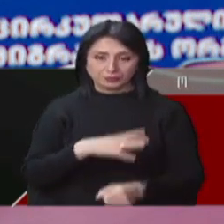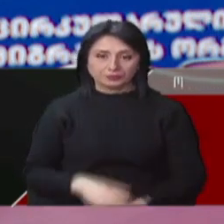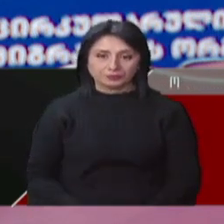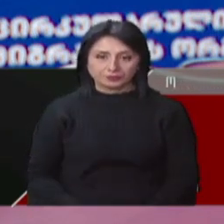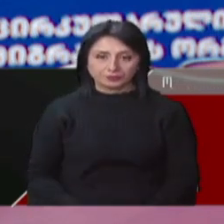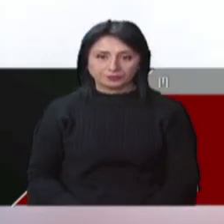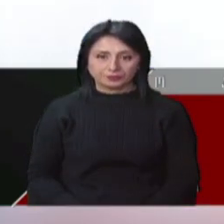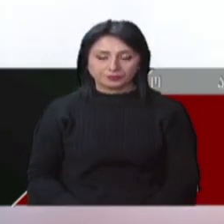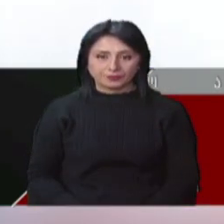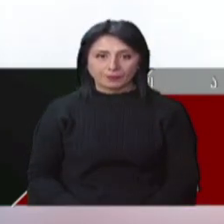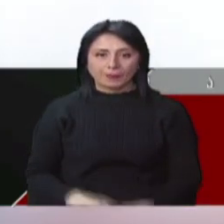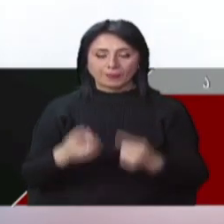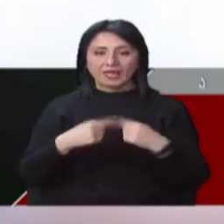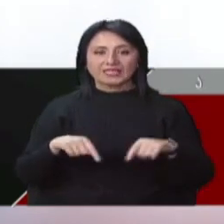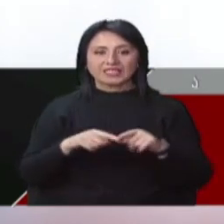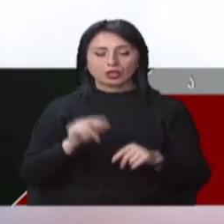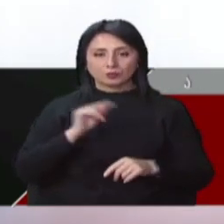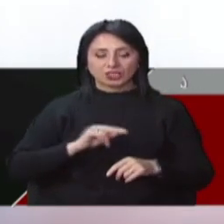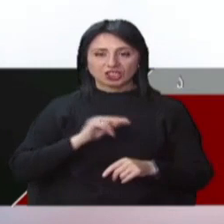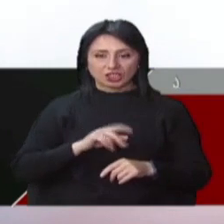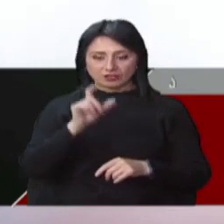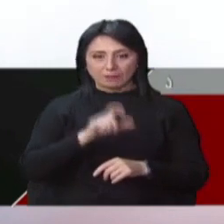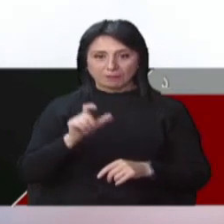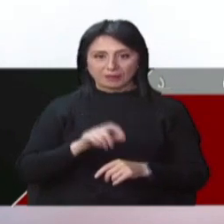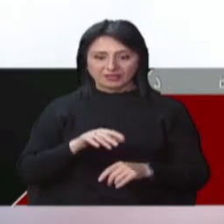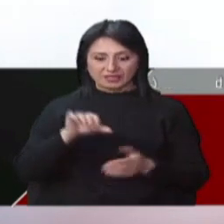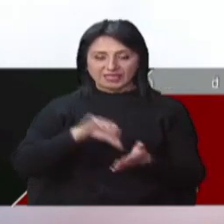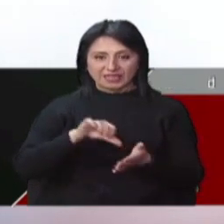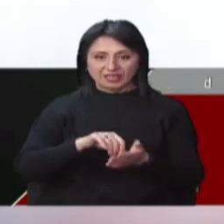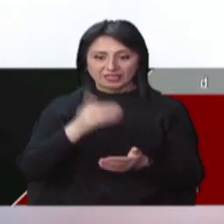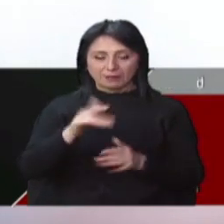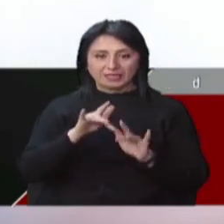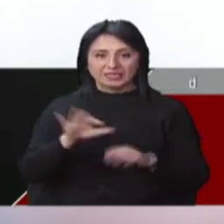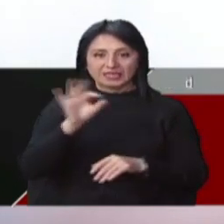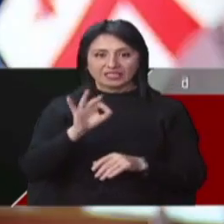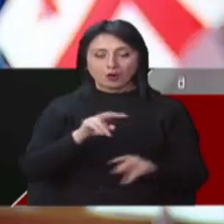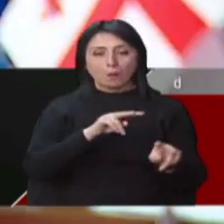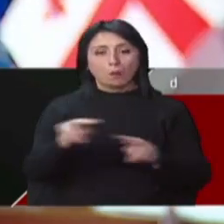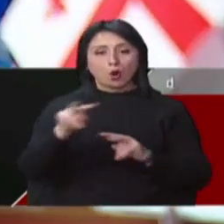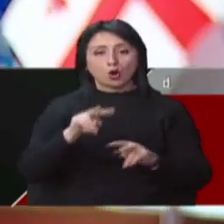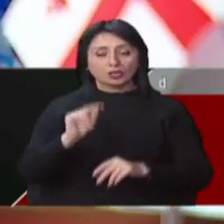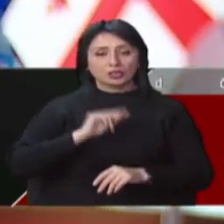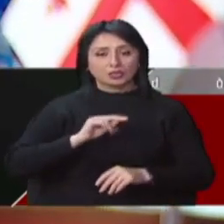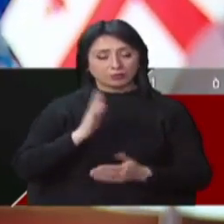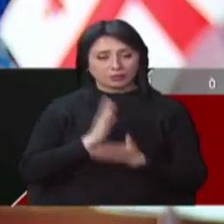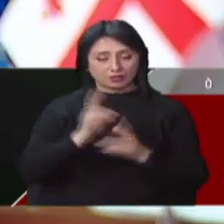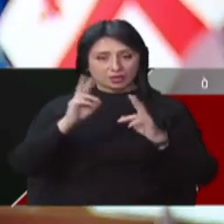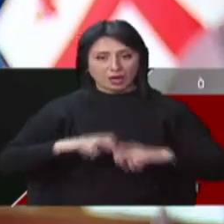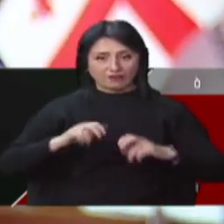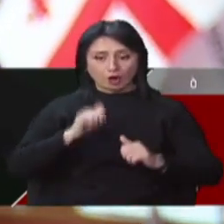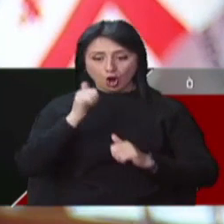დაუცველი ადამიანები. საზოგადოებრივ სამუშაოზე ბენეფიციართა დასწრებას და მათ საქმიანობას მონიტორინგის სამსახური